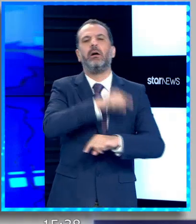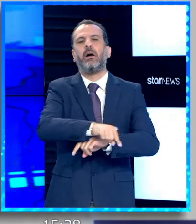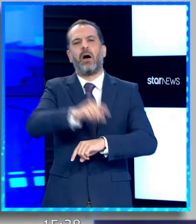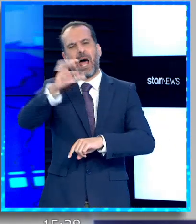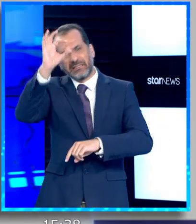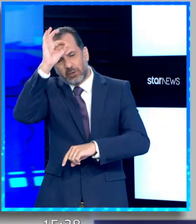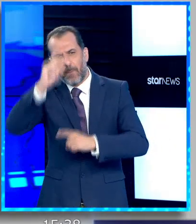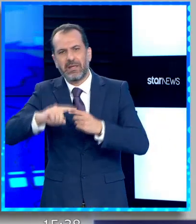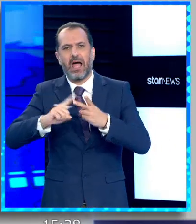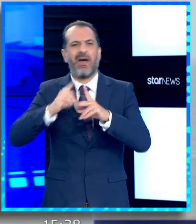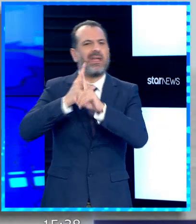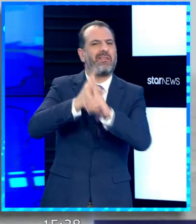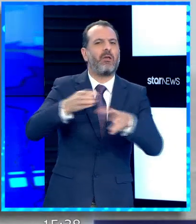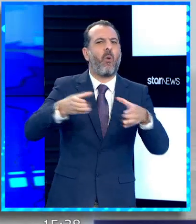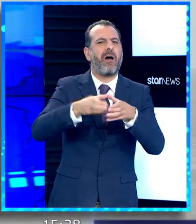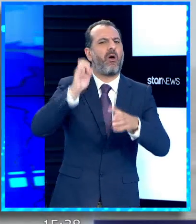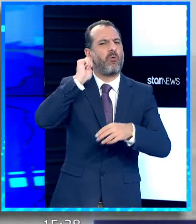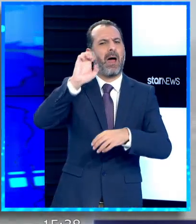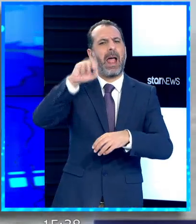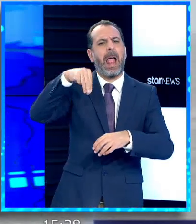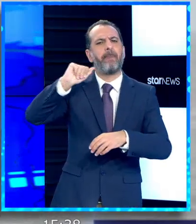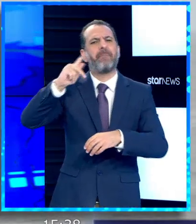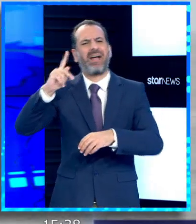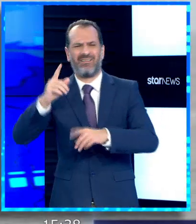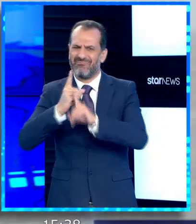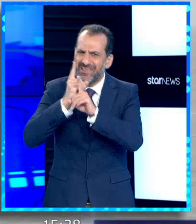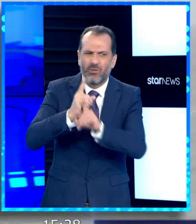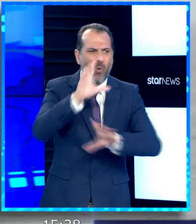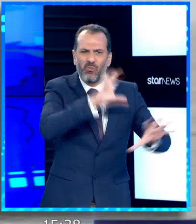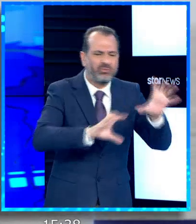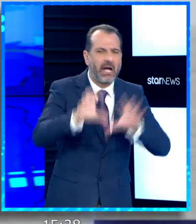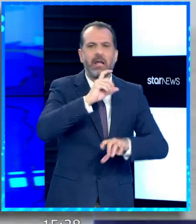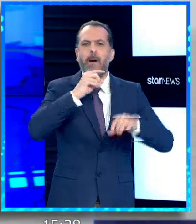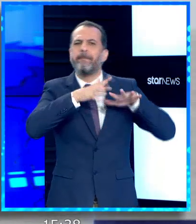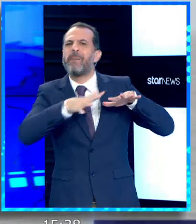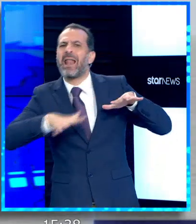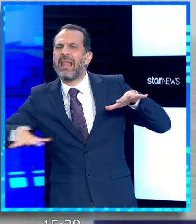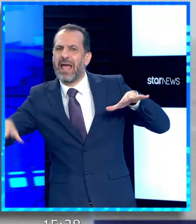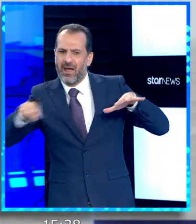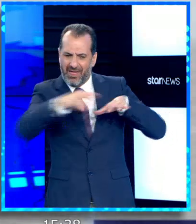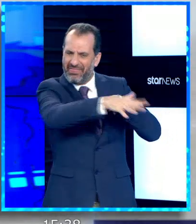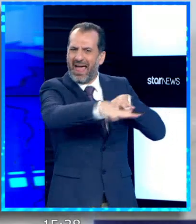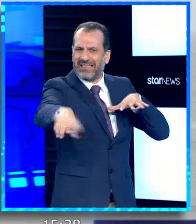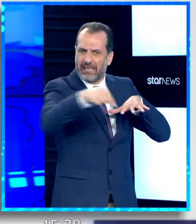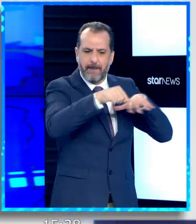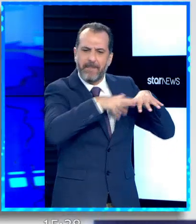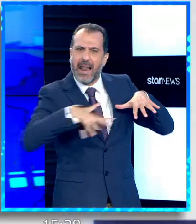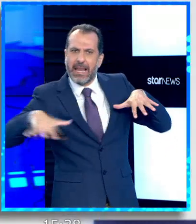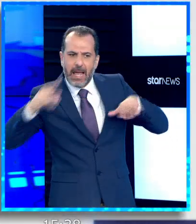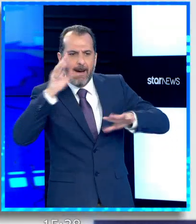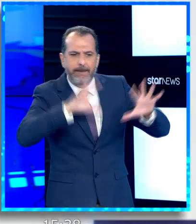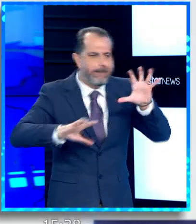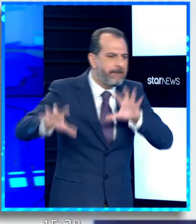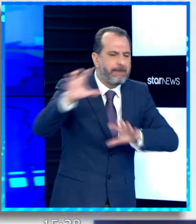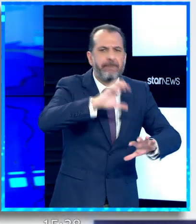της ΕΜΑΚ στενίζουν την περιοχή, όλη την παραλία από άκρη σε άκρη, έτσι ώστε να καταφέρουν να βρουν τα ίχνη